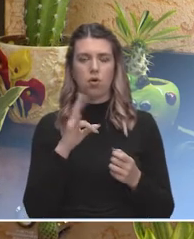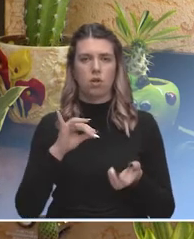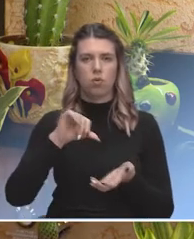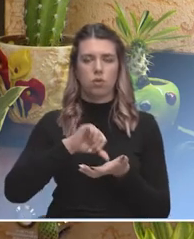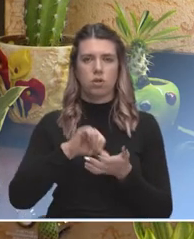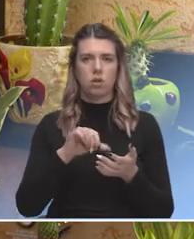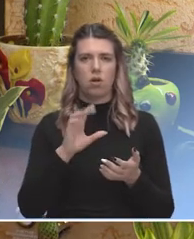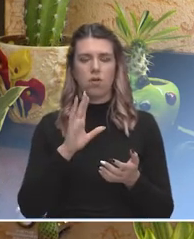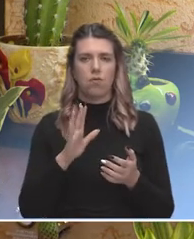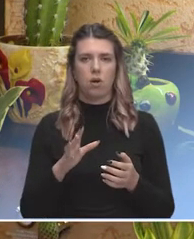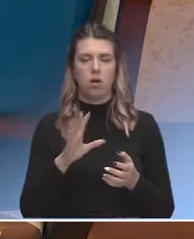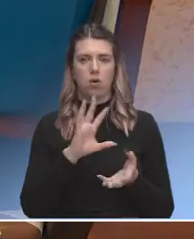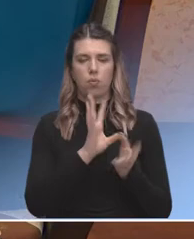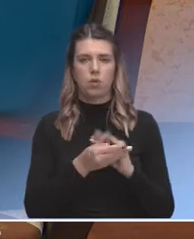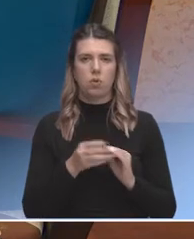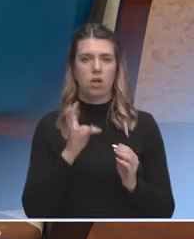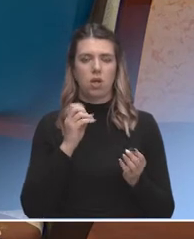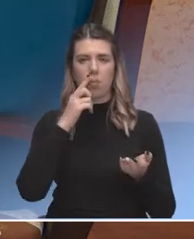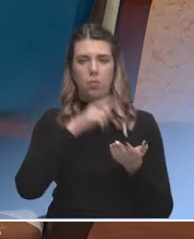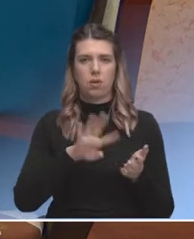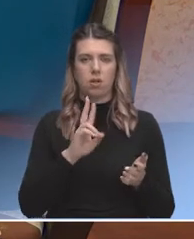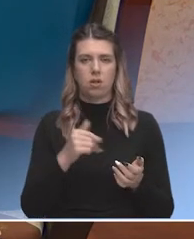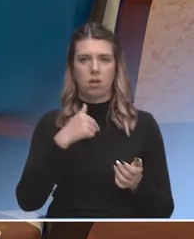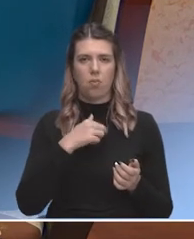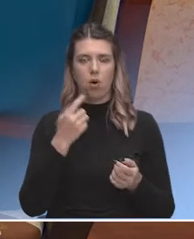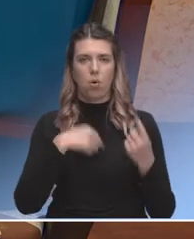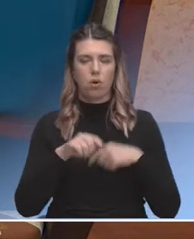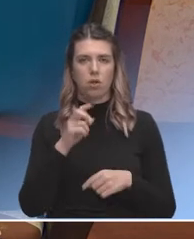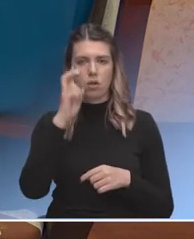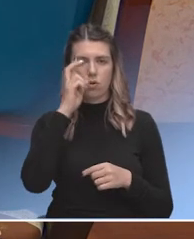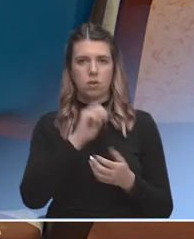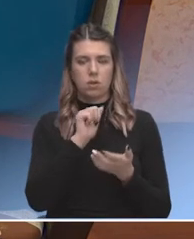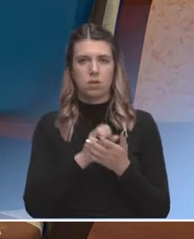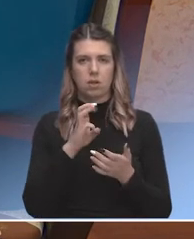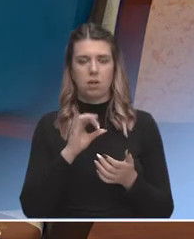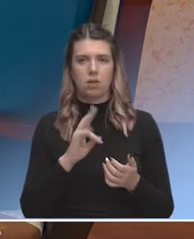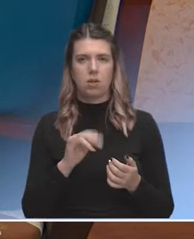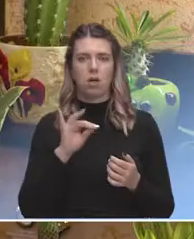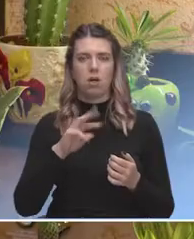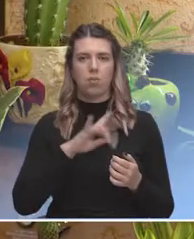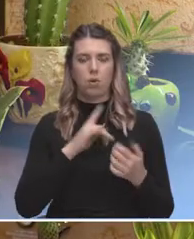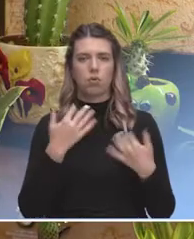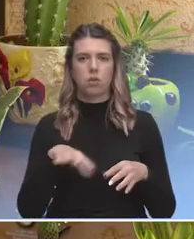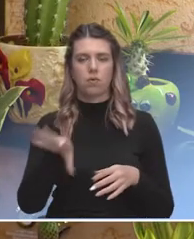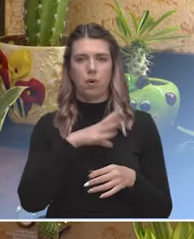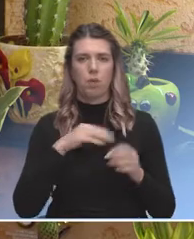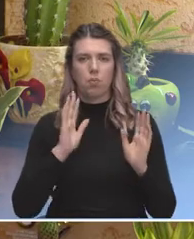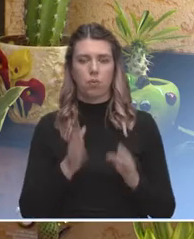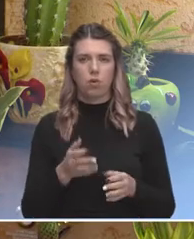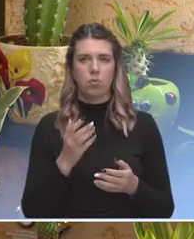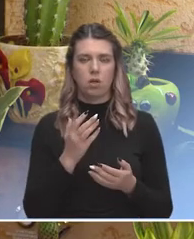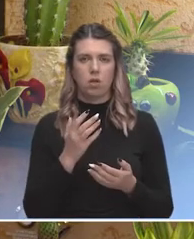они участвуют вообще. Они не попадают к нам в органы государственной статистики, и мы уже с вами